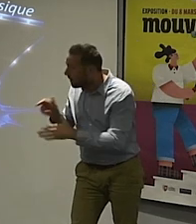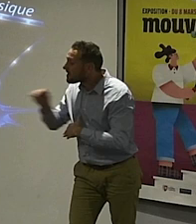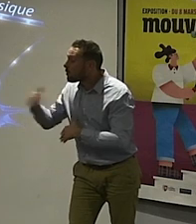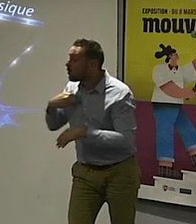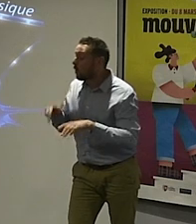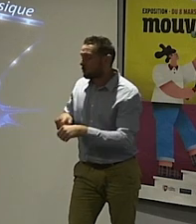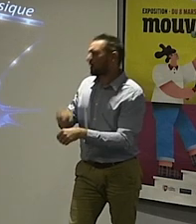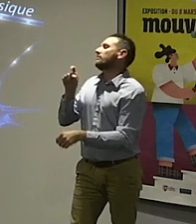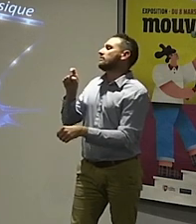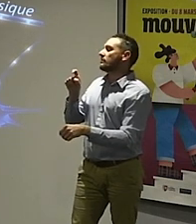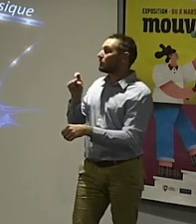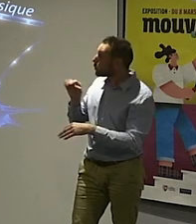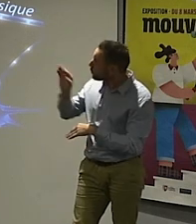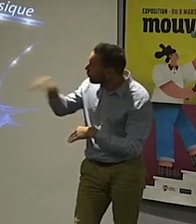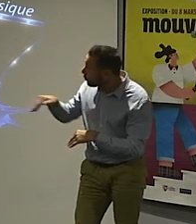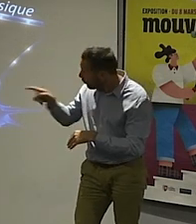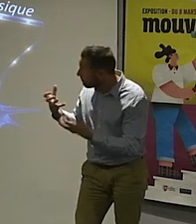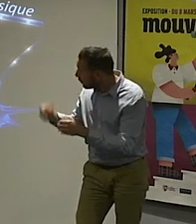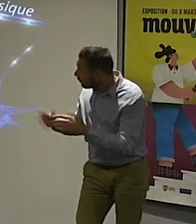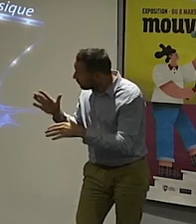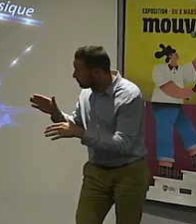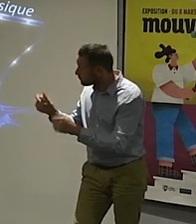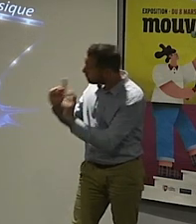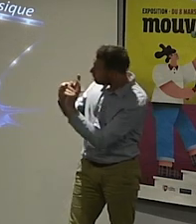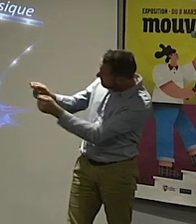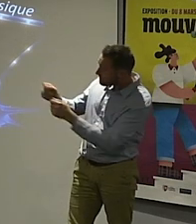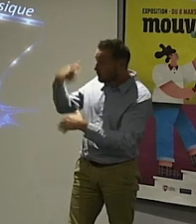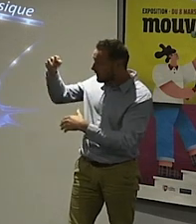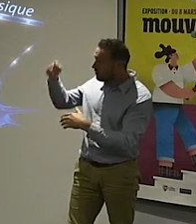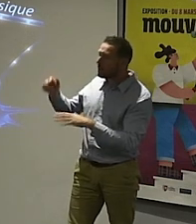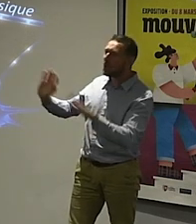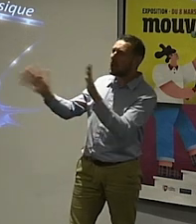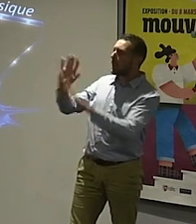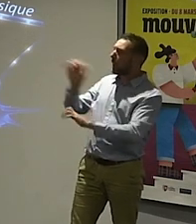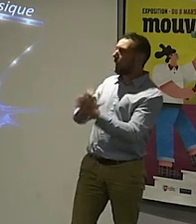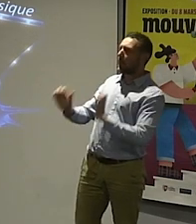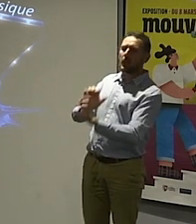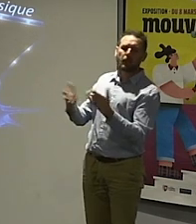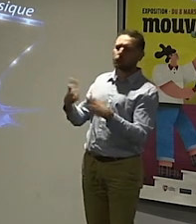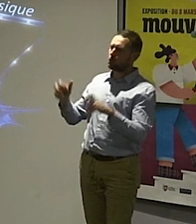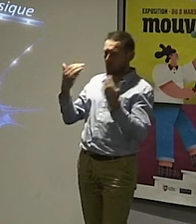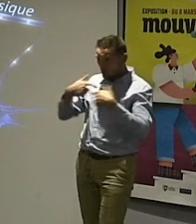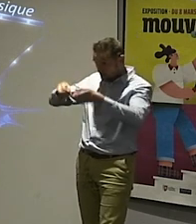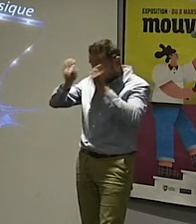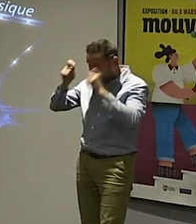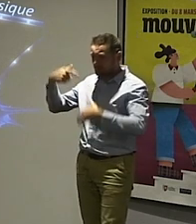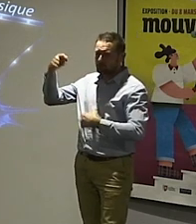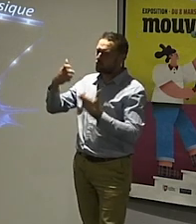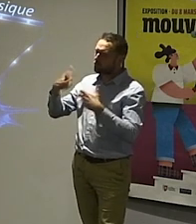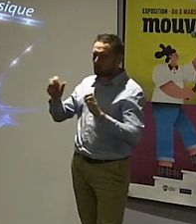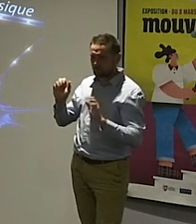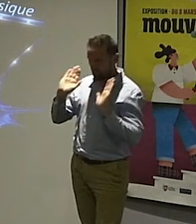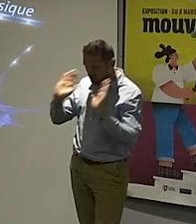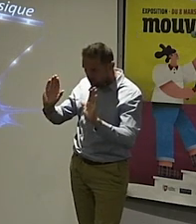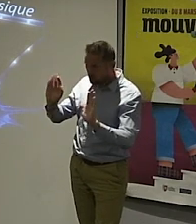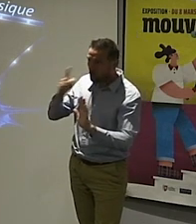vous tenterait pas? Ah non? Ben non, non, non, ça ne me tenterait pas, présidente. Moi, non, non, présidente, certainement pas. Donc je ne suis pas devenue présidente tout